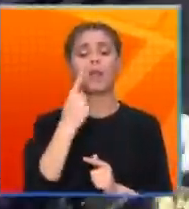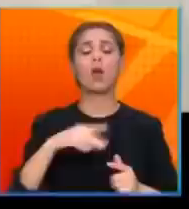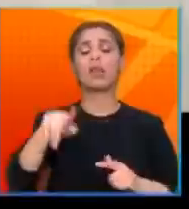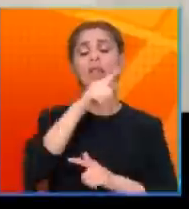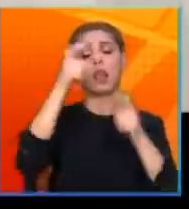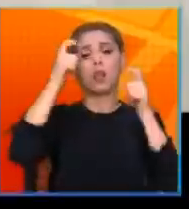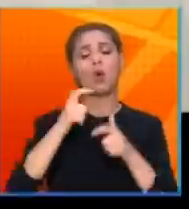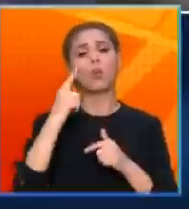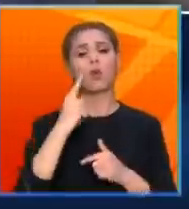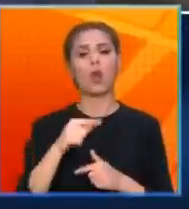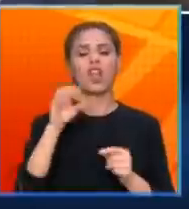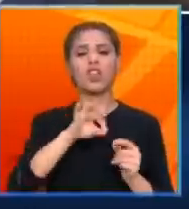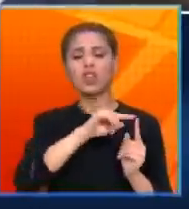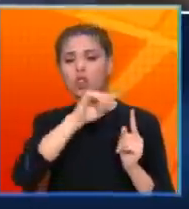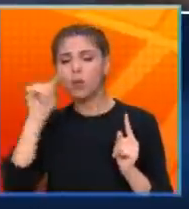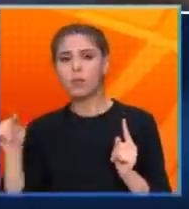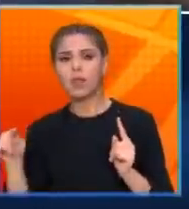tutum olacak. Şimdiye kadar